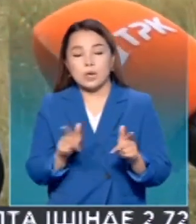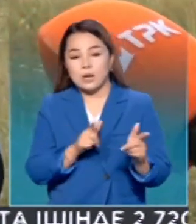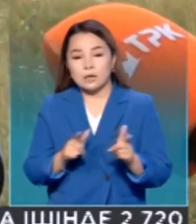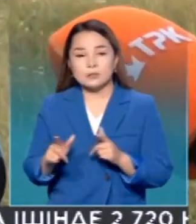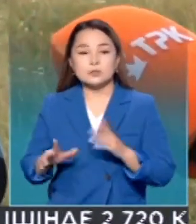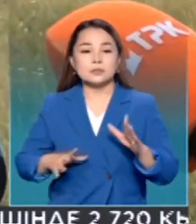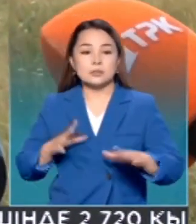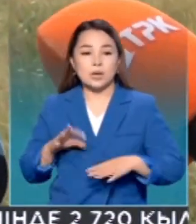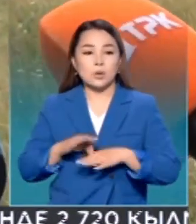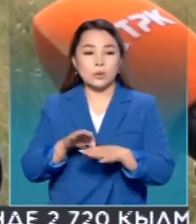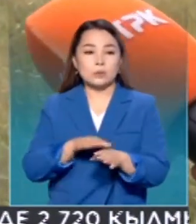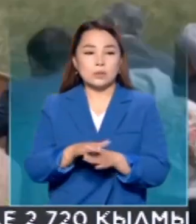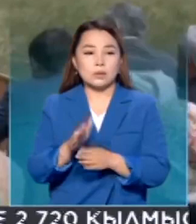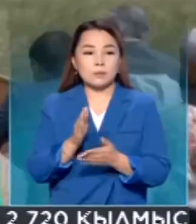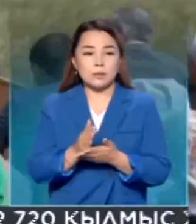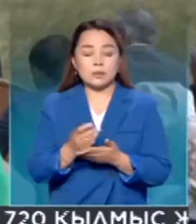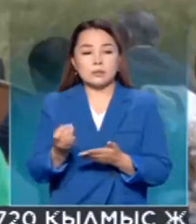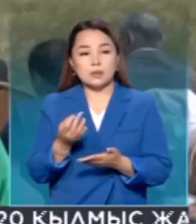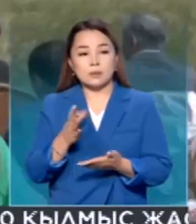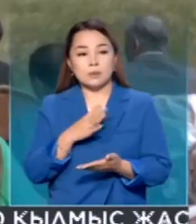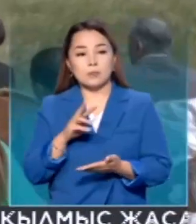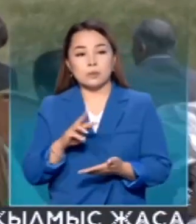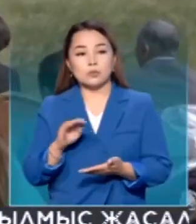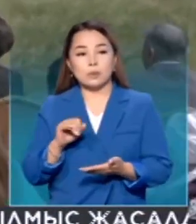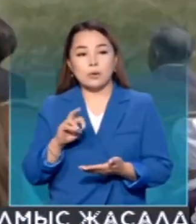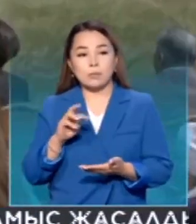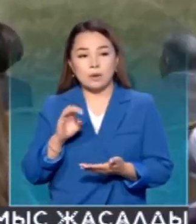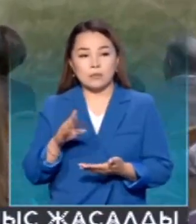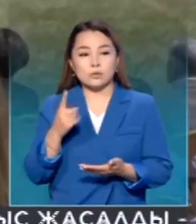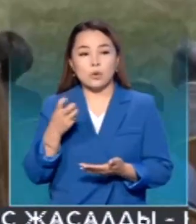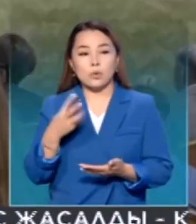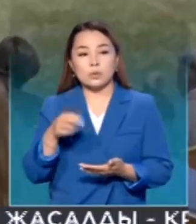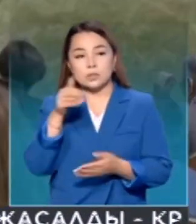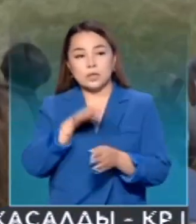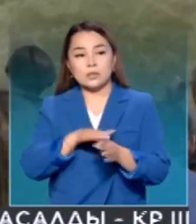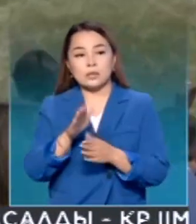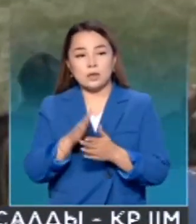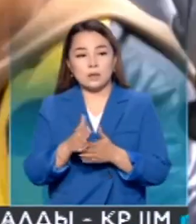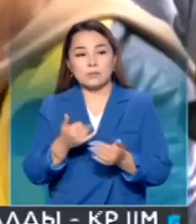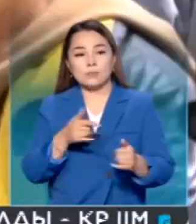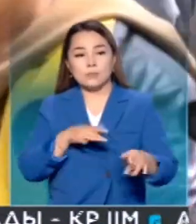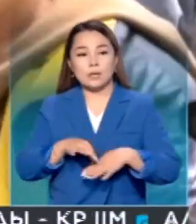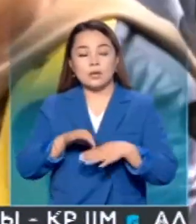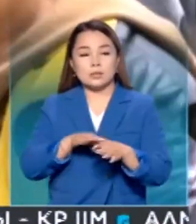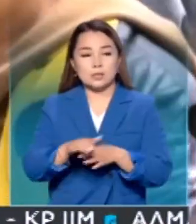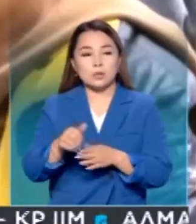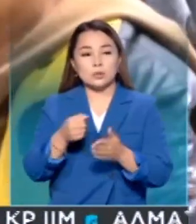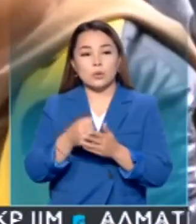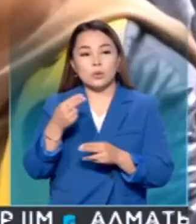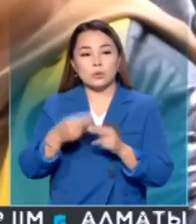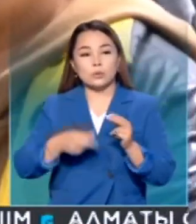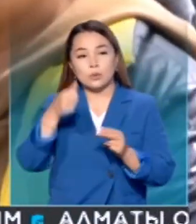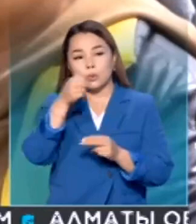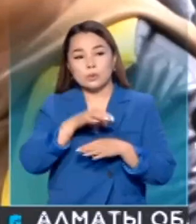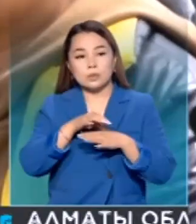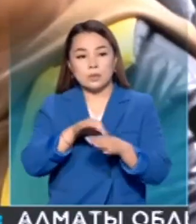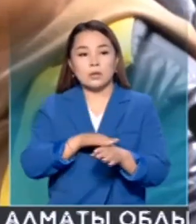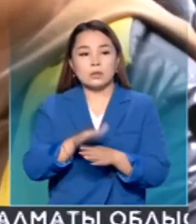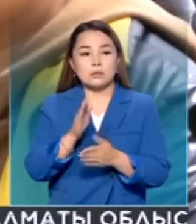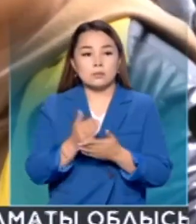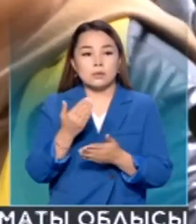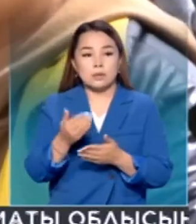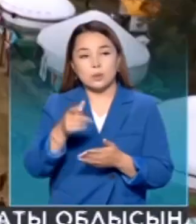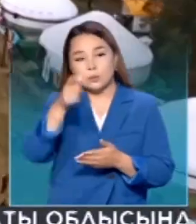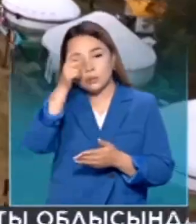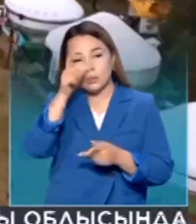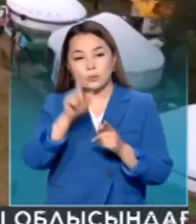мұқты тәтті өлім. Мағжан Жұмабаевтың 130 жылдығына арналған шаралар жыл соңына дейін жалғаспақ. Ақынның мерейтойы Қарашайында